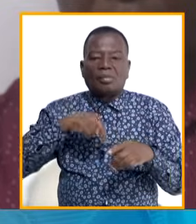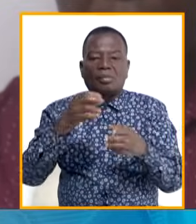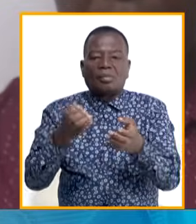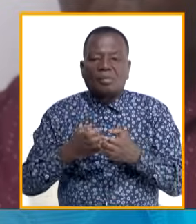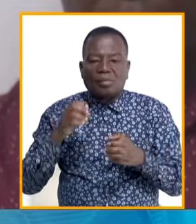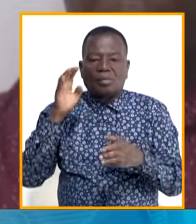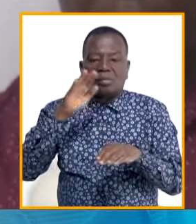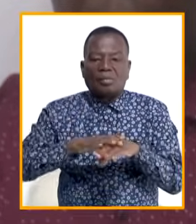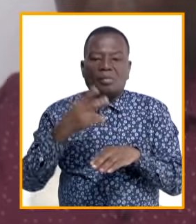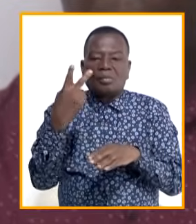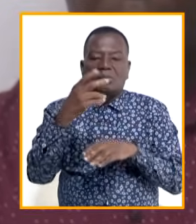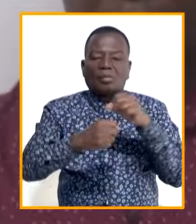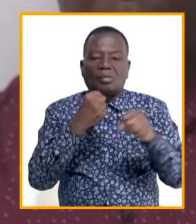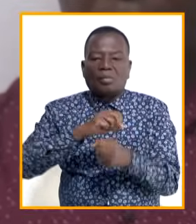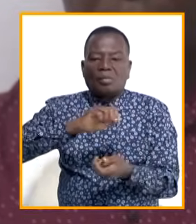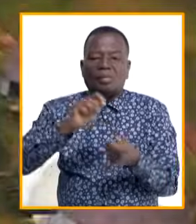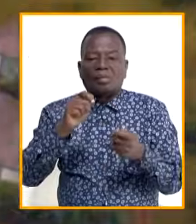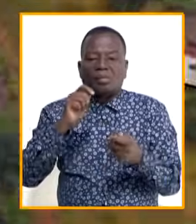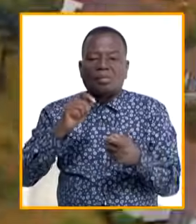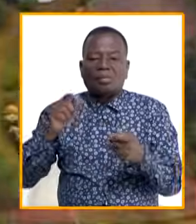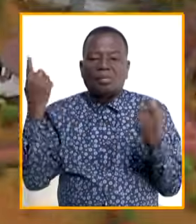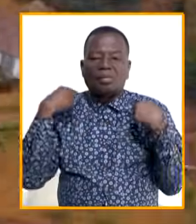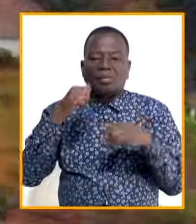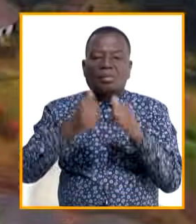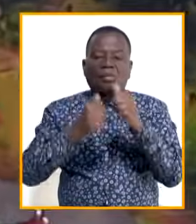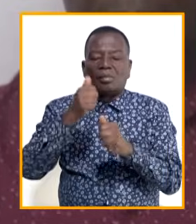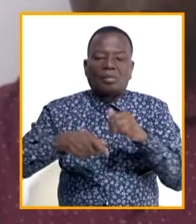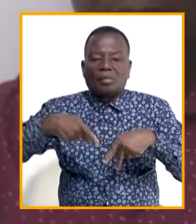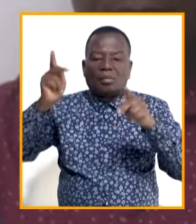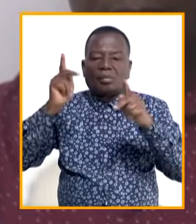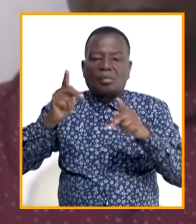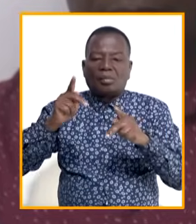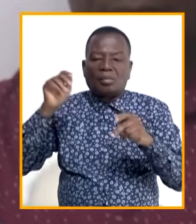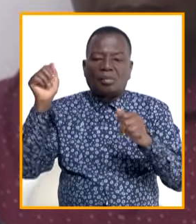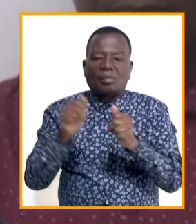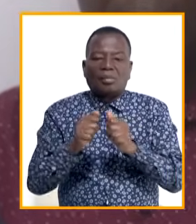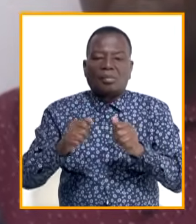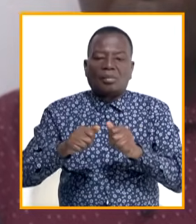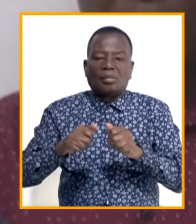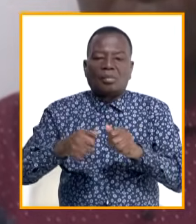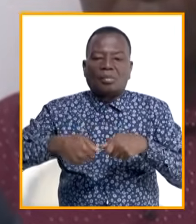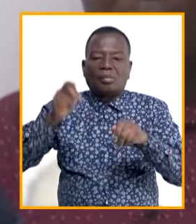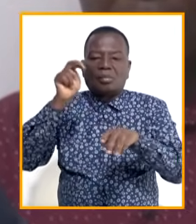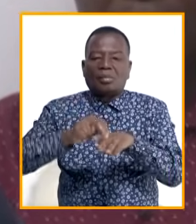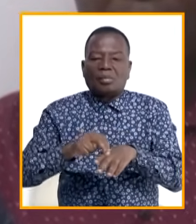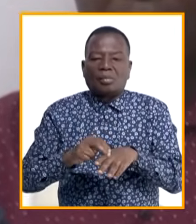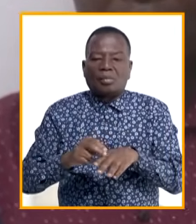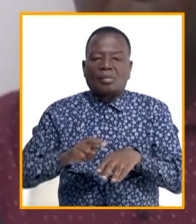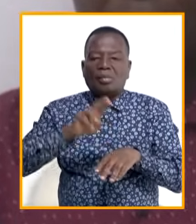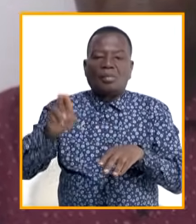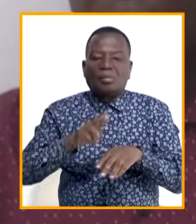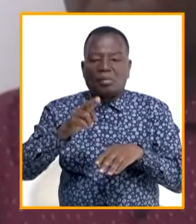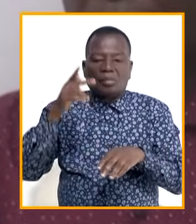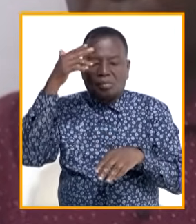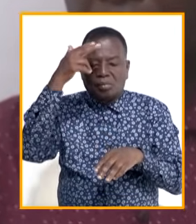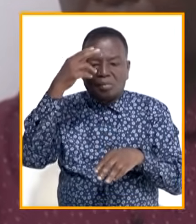renouvelable au cours de laquelle on va se permettre, avec l'autorisation de l'artiste, d'utiliser son image pour